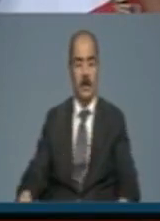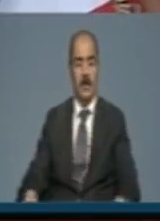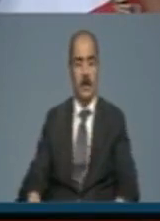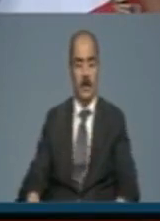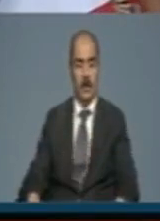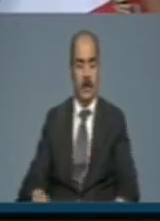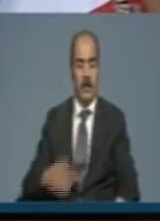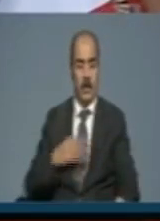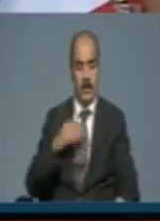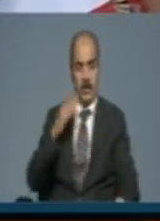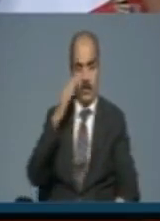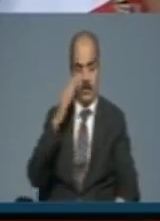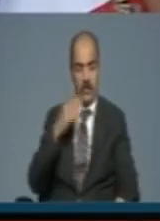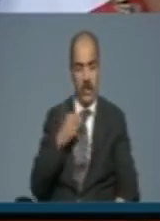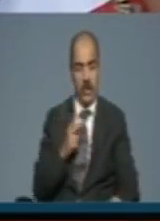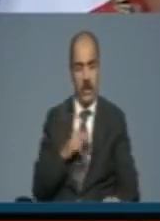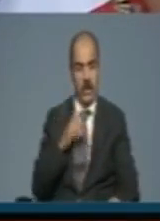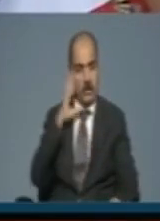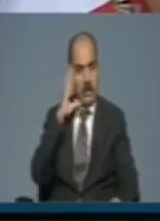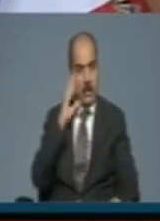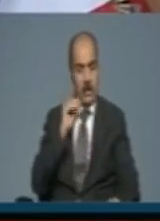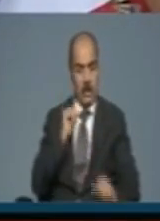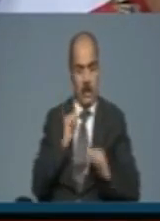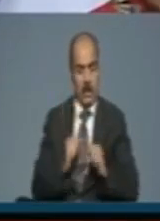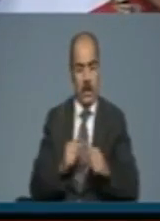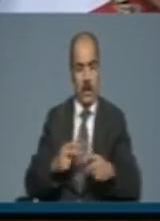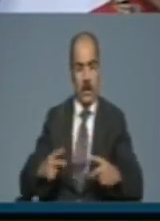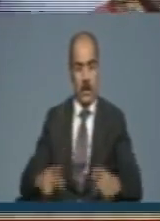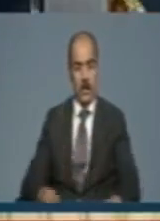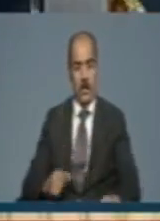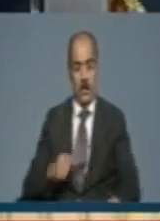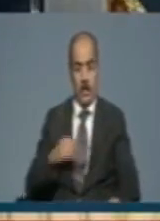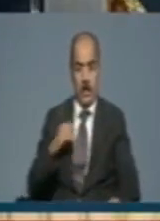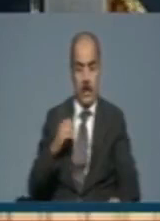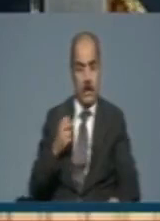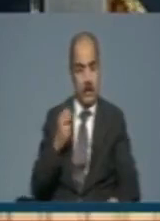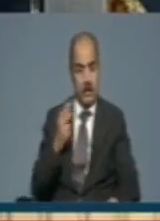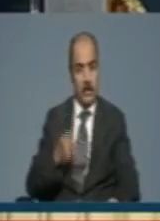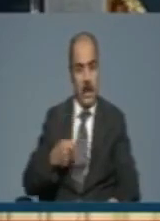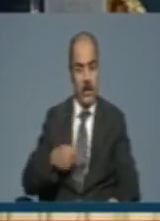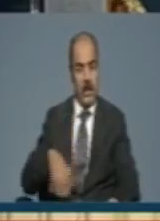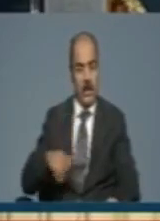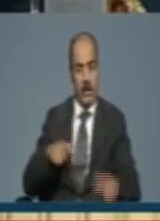جدا لكي أعطي هذا لا أشكر سيادتكم كثيرا لهذا.